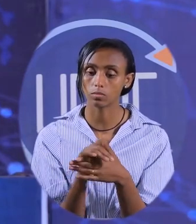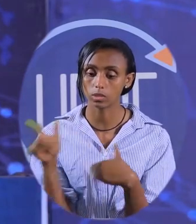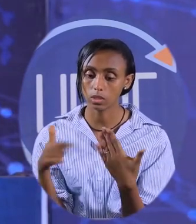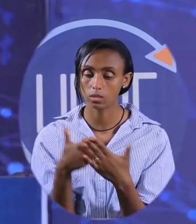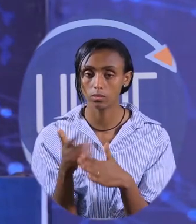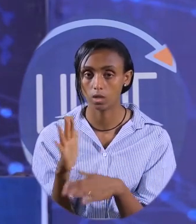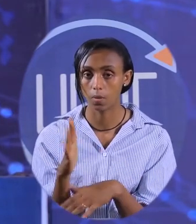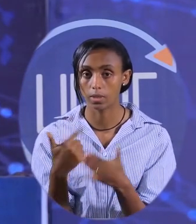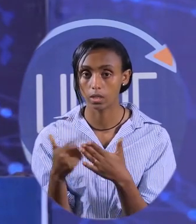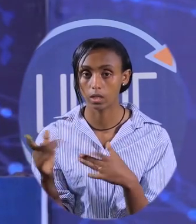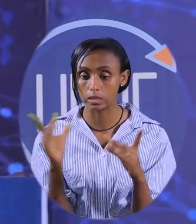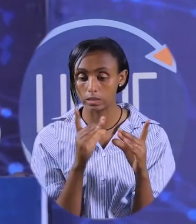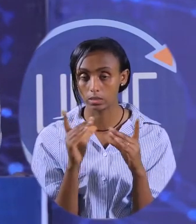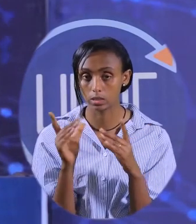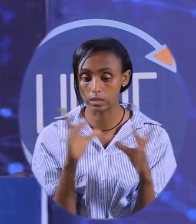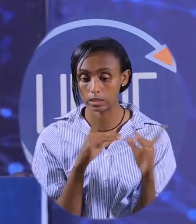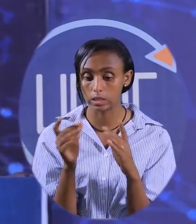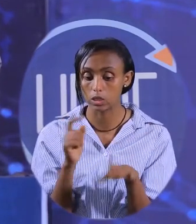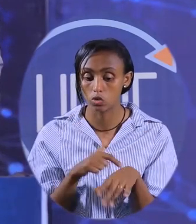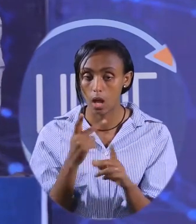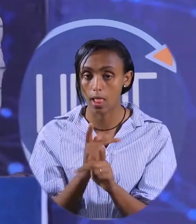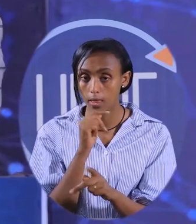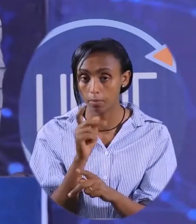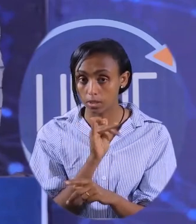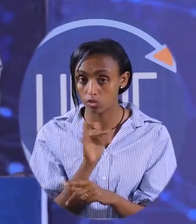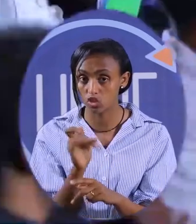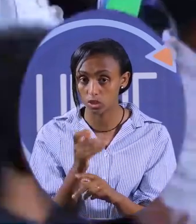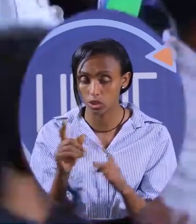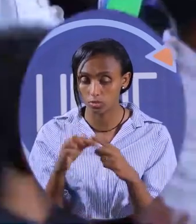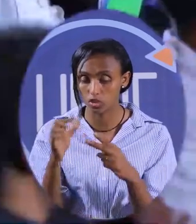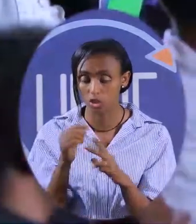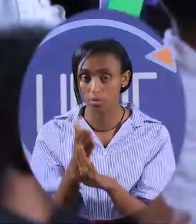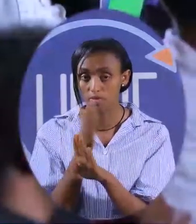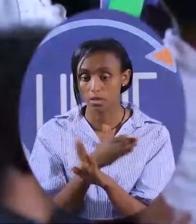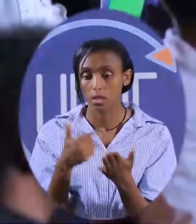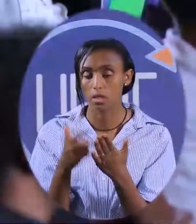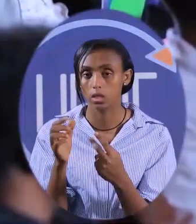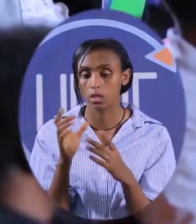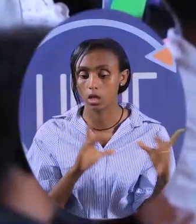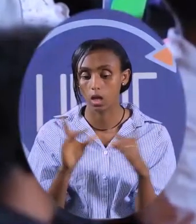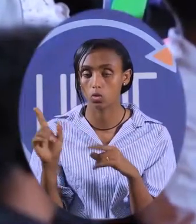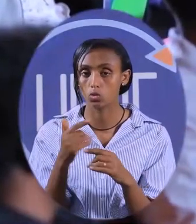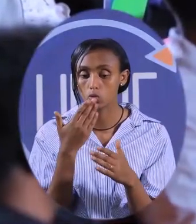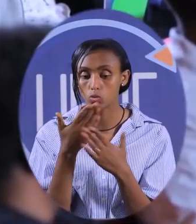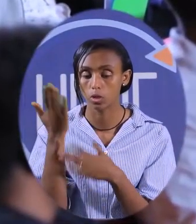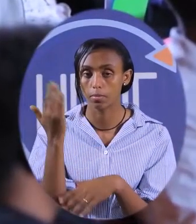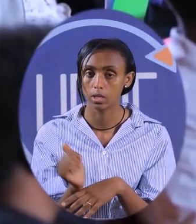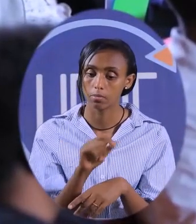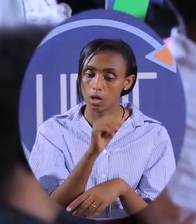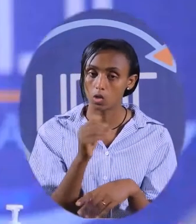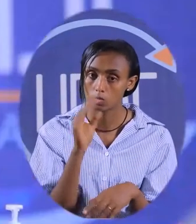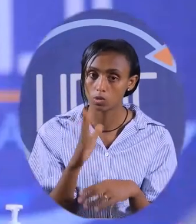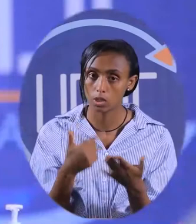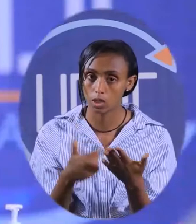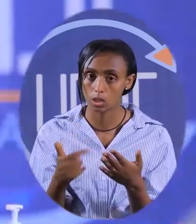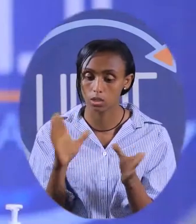ስለዚህ ምናልባት ይሄ ዲቤት ጊዜውን ያልጠበቀ ሊሆን ይችላል እንጂ ከምርጫው በፊት ይህን ተከራክረው ቢሆን እንዴት አሪፍ በሆነ። ግን ማንም ፓርቲ